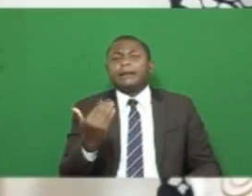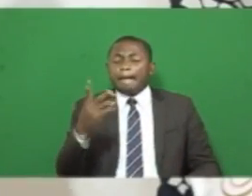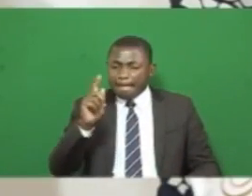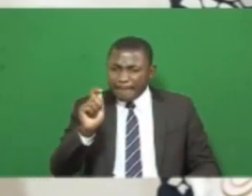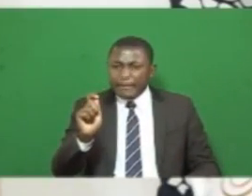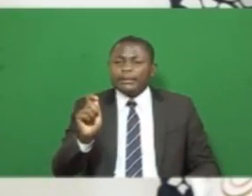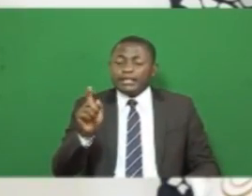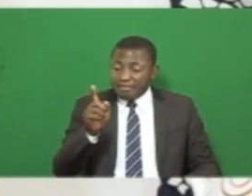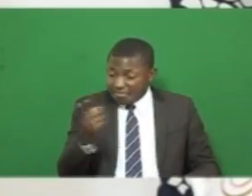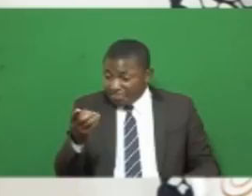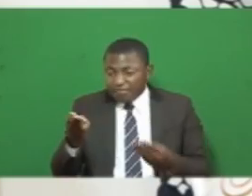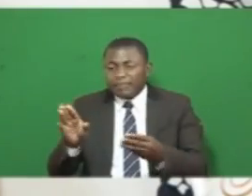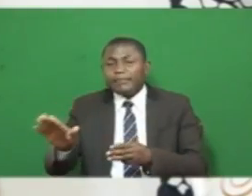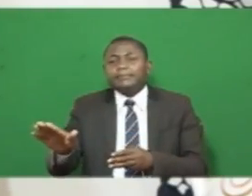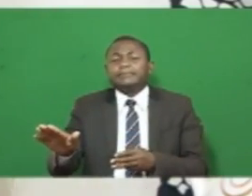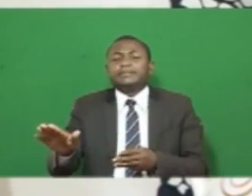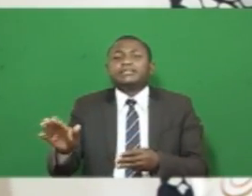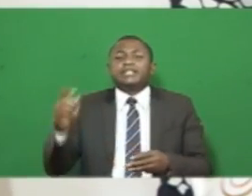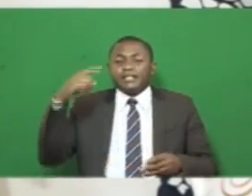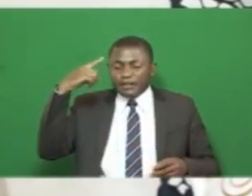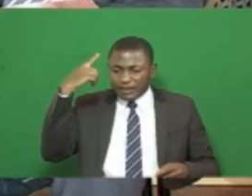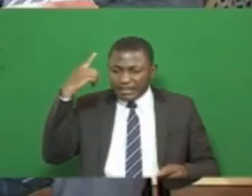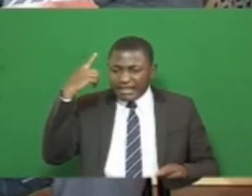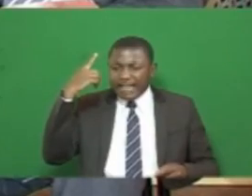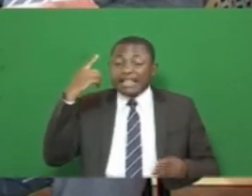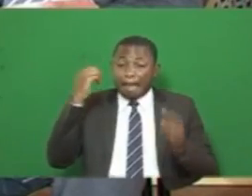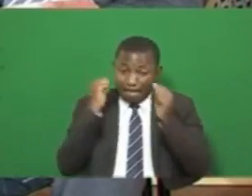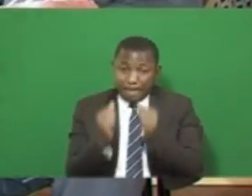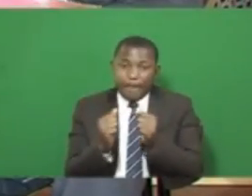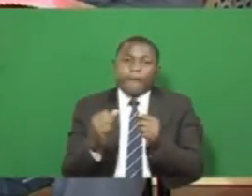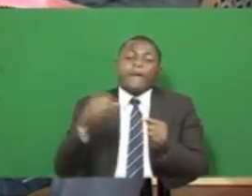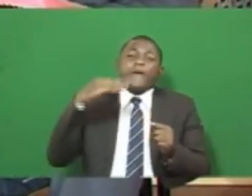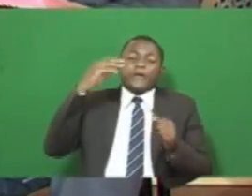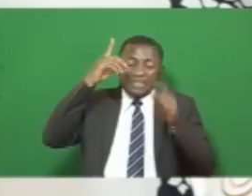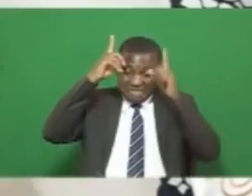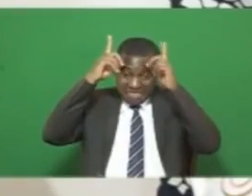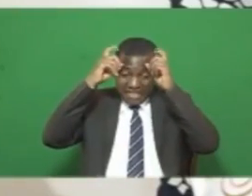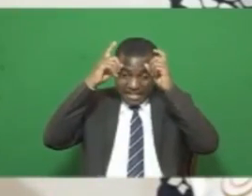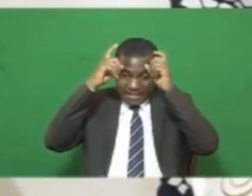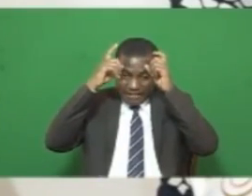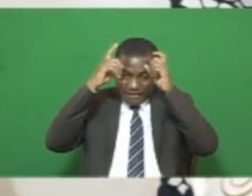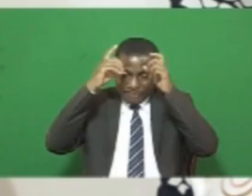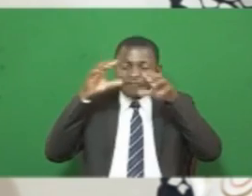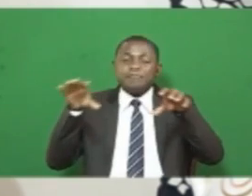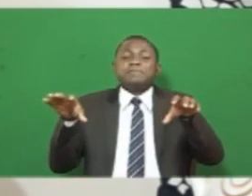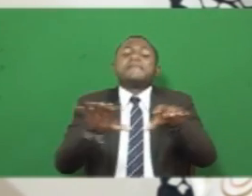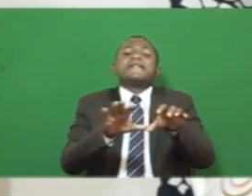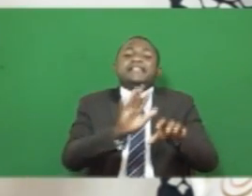Saka hanzi vakadare vao manje ndopanoshanda simba ra Satan riyari. Alright. Rikunza